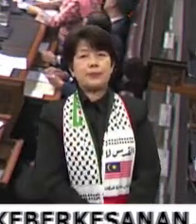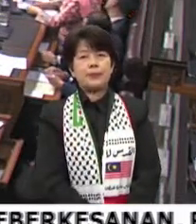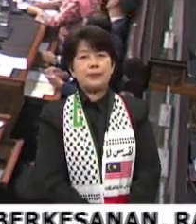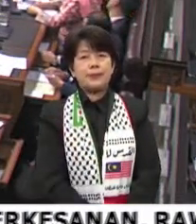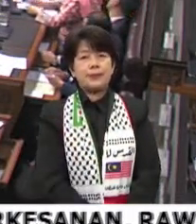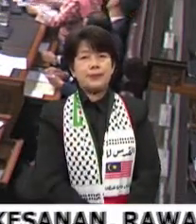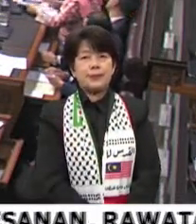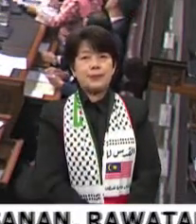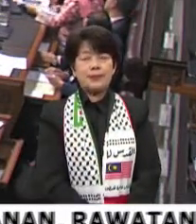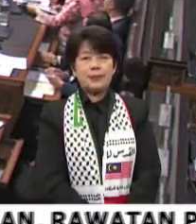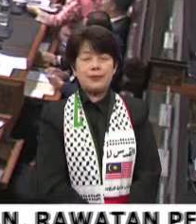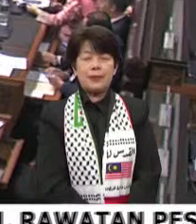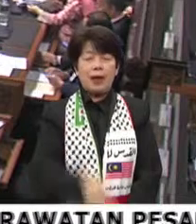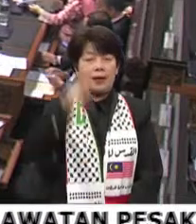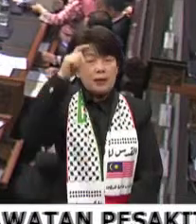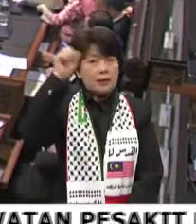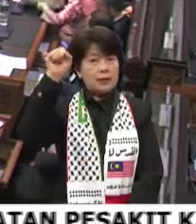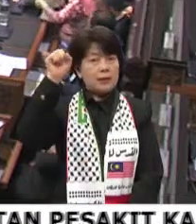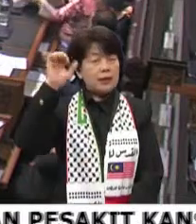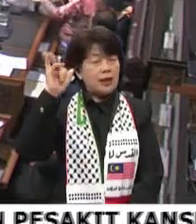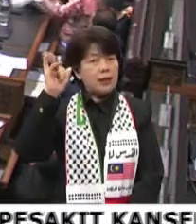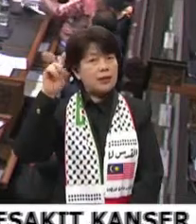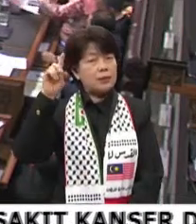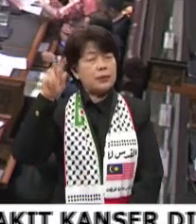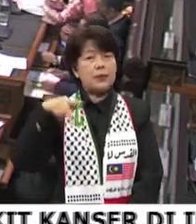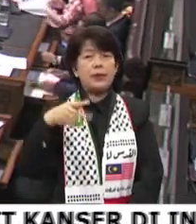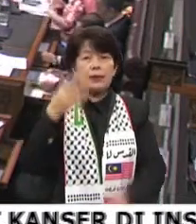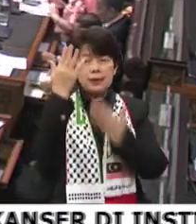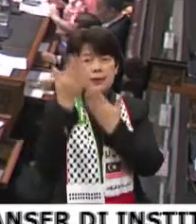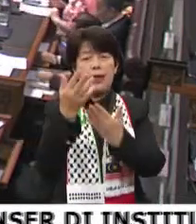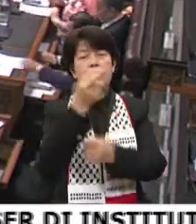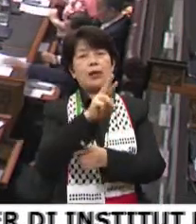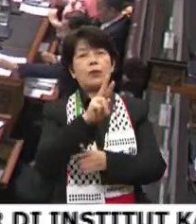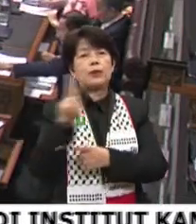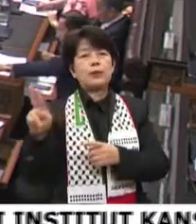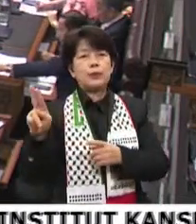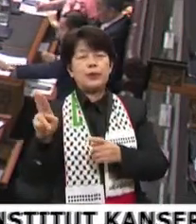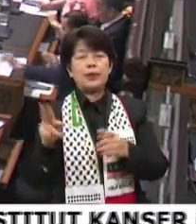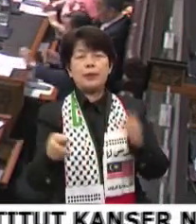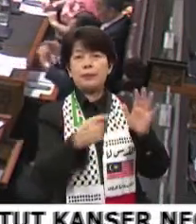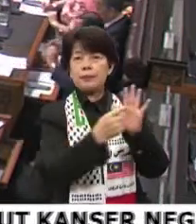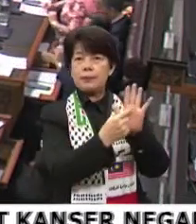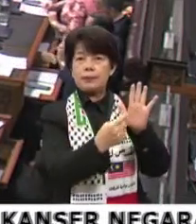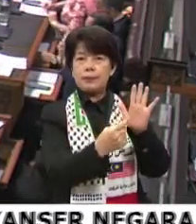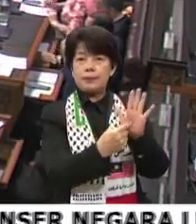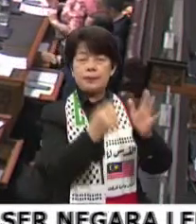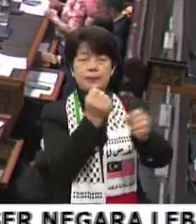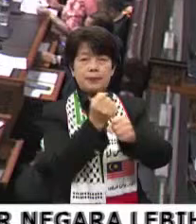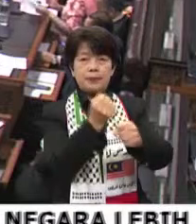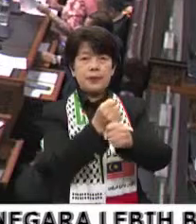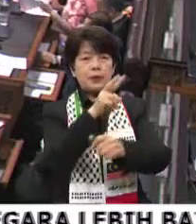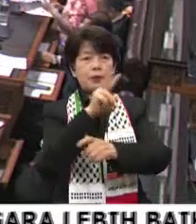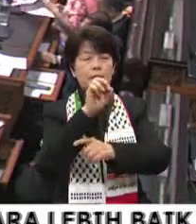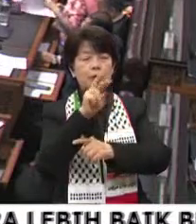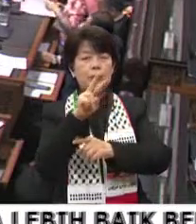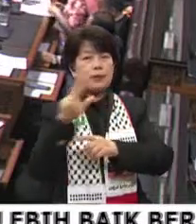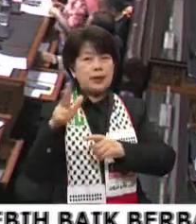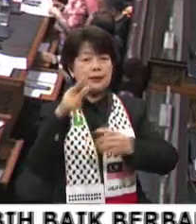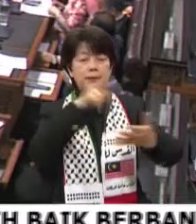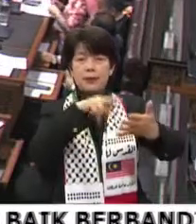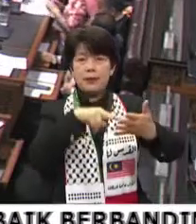menteri Tan Sri yang di-pertua saya mohon mencadangkan Rang undang-undang kesatuan sekerja pindaan 2023